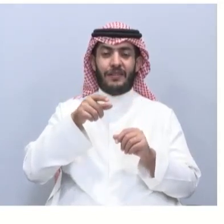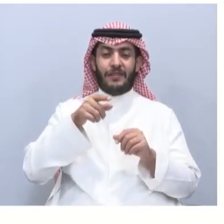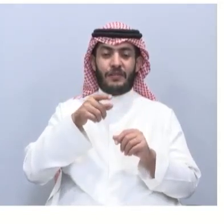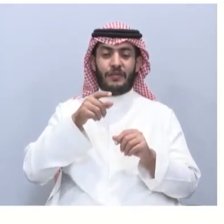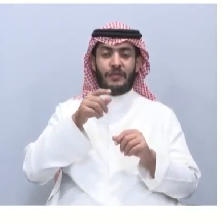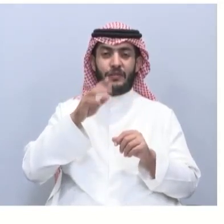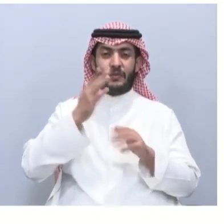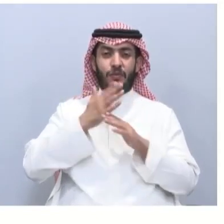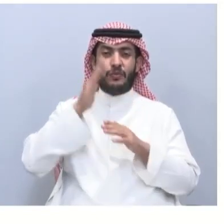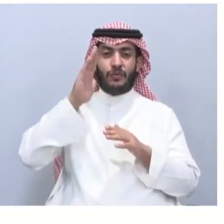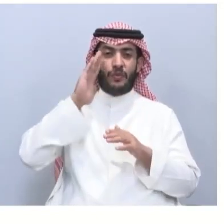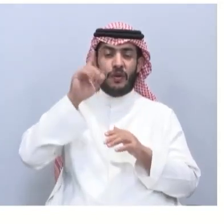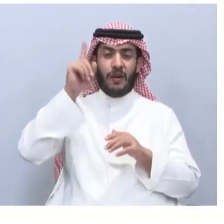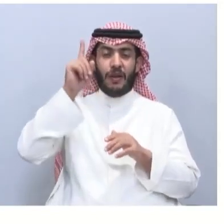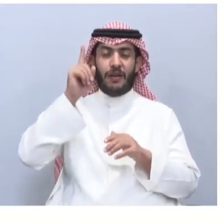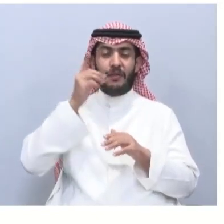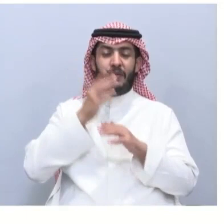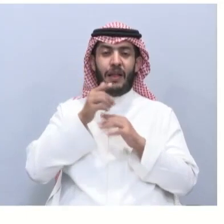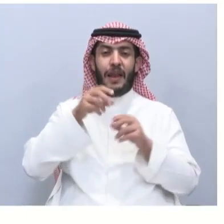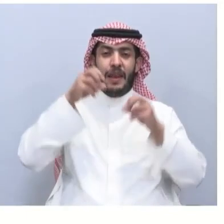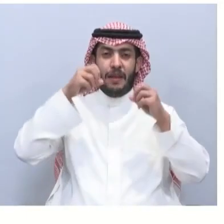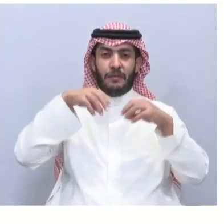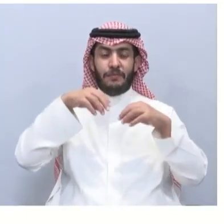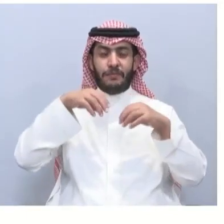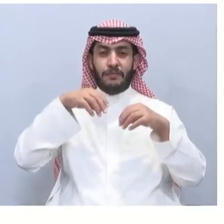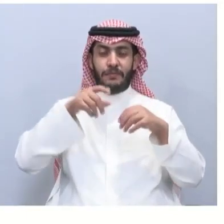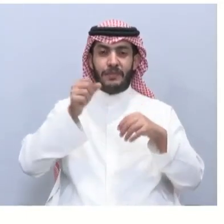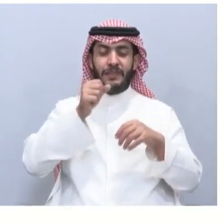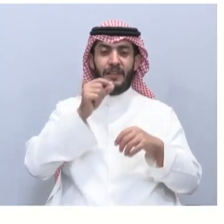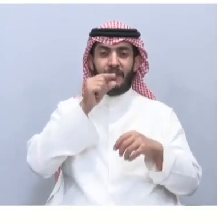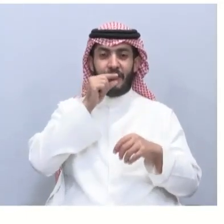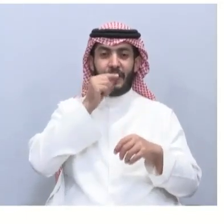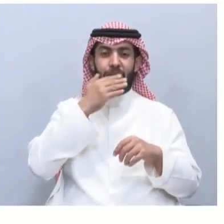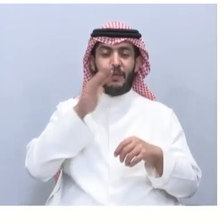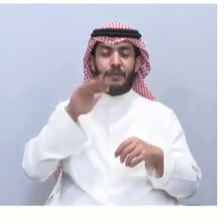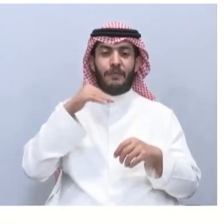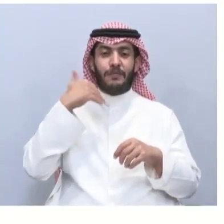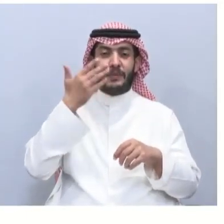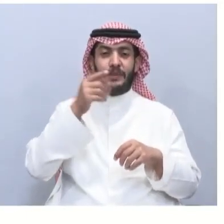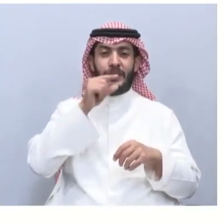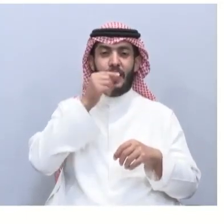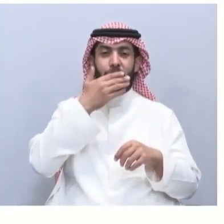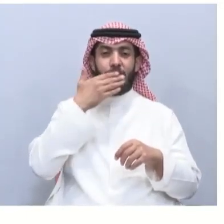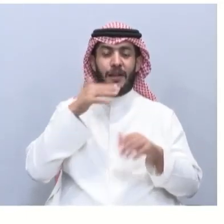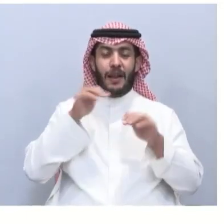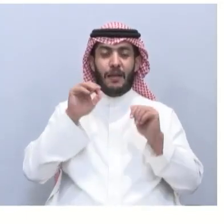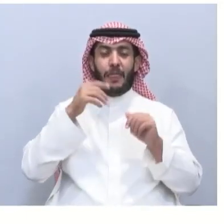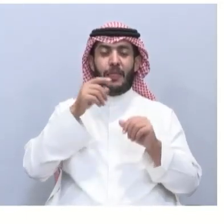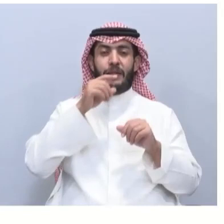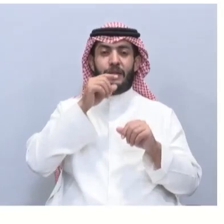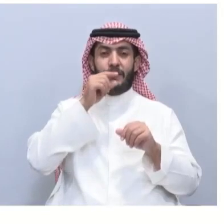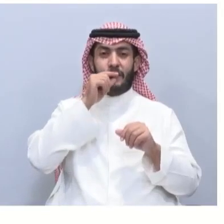شرع شكرا لله تعالى على هذه النعمه نعمه عيد الفطر ياتي بعد صوم رمضان فنشكر الله